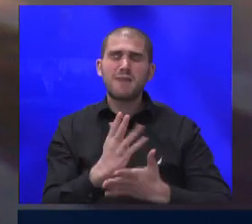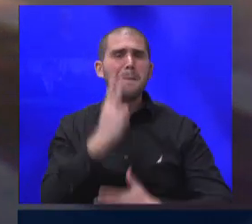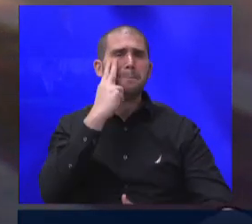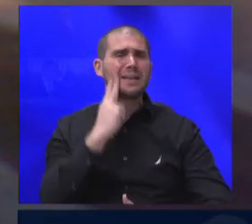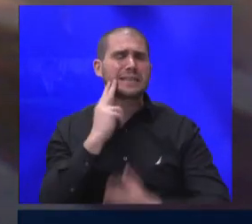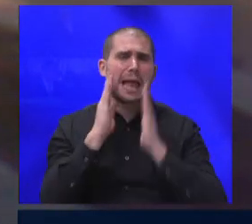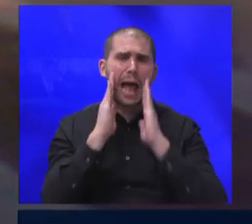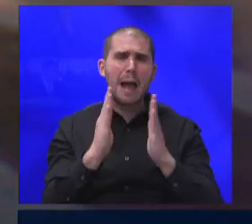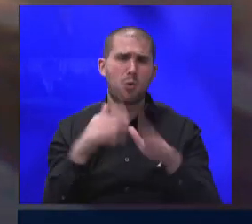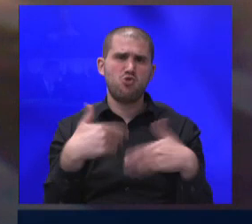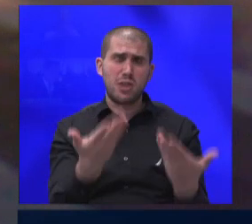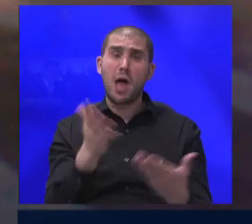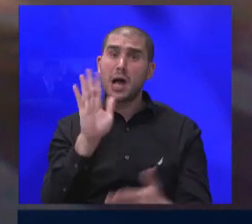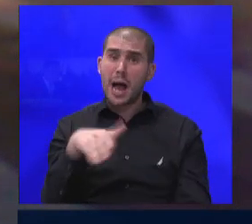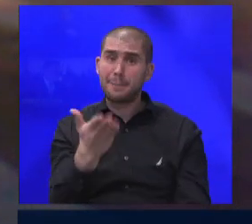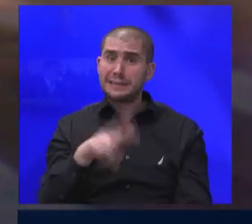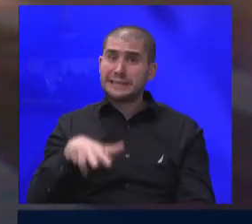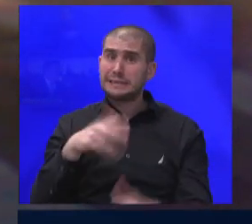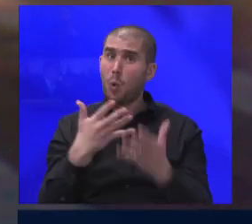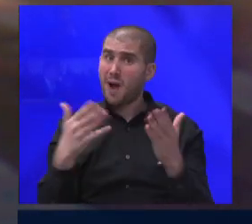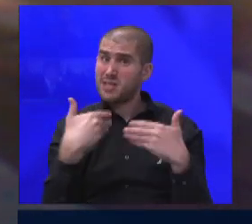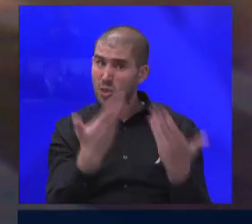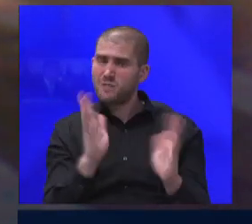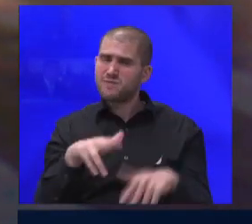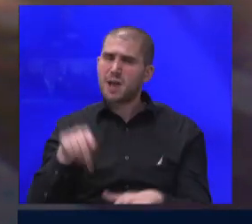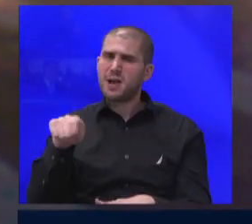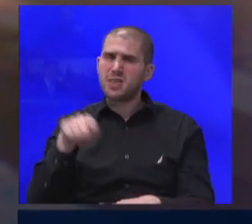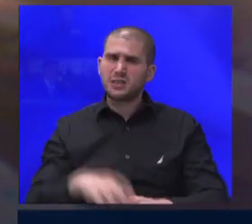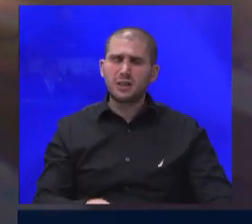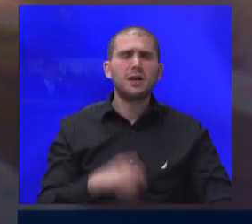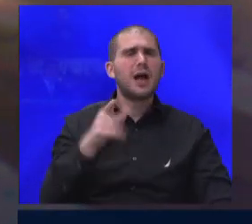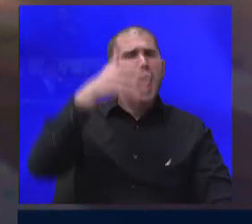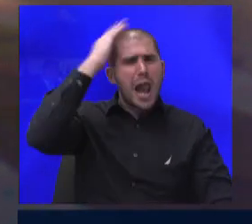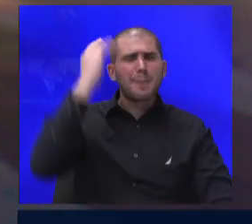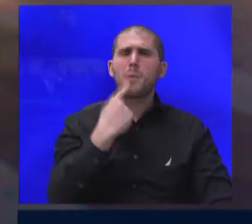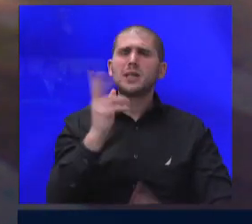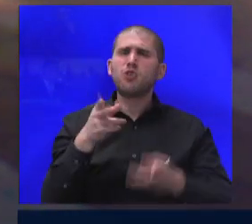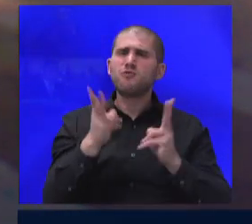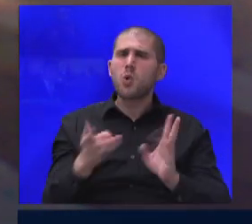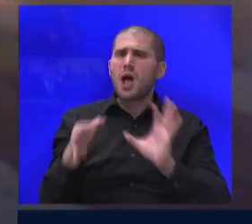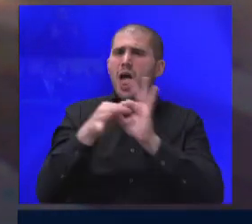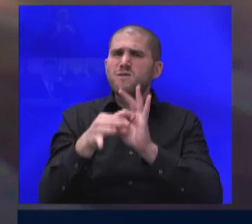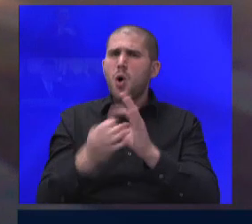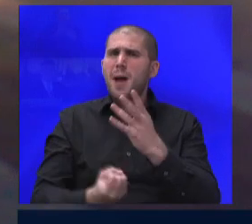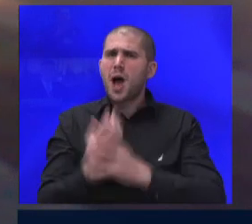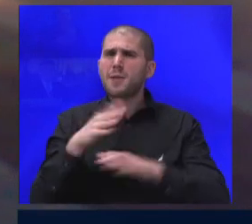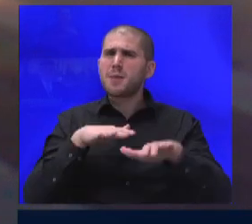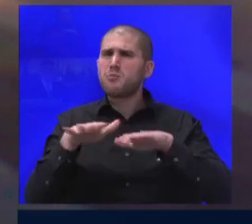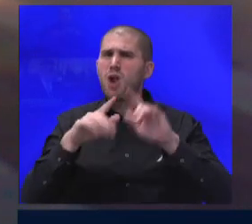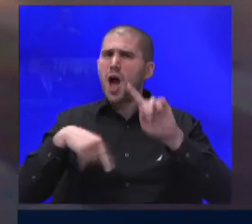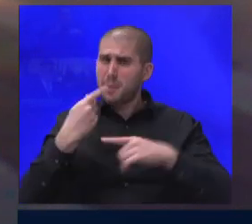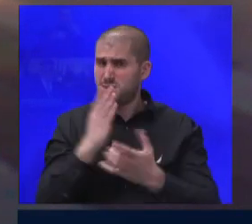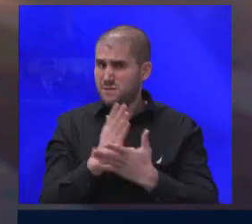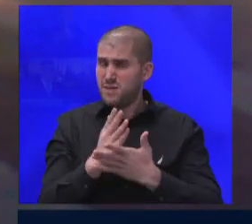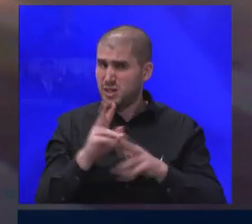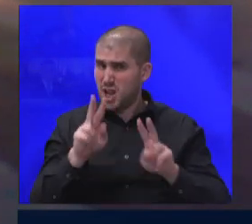ידי הציבור הרחב וגם על ידי הכנסת. הוא אומר לפיד יודעים, שיש אופציה לחבור אליך בהקמת הממשלה הבאה, כבר יש אילו